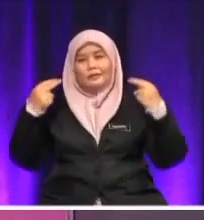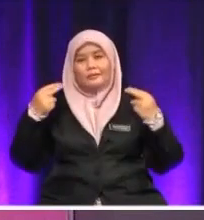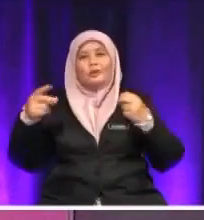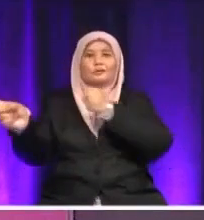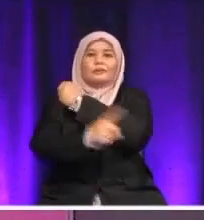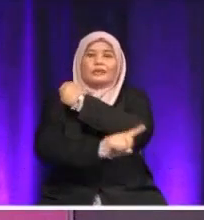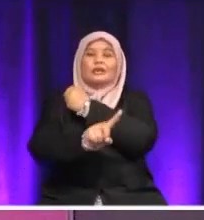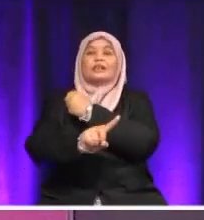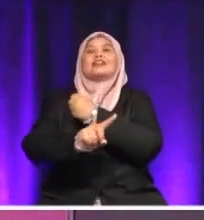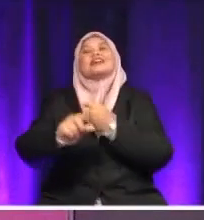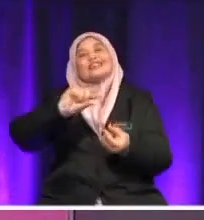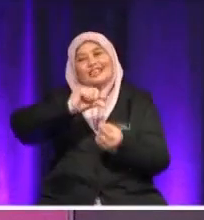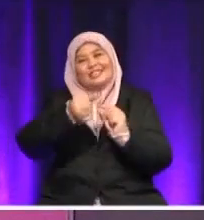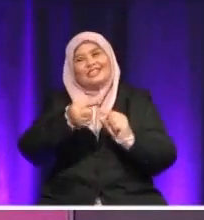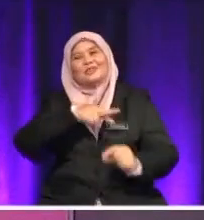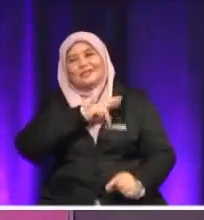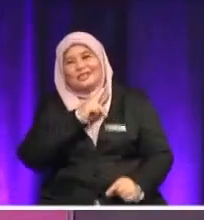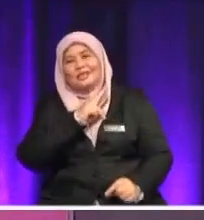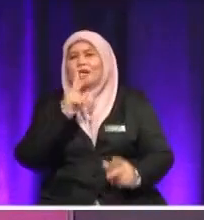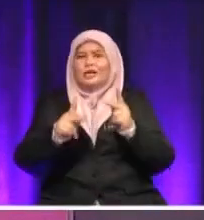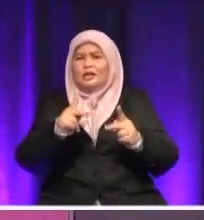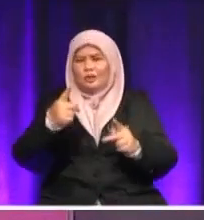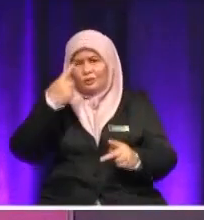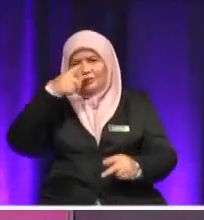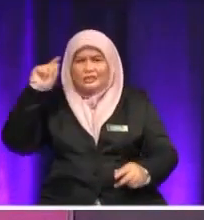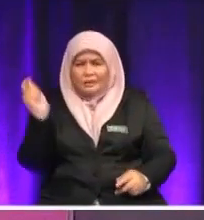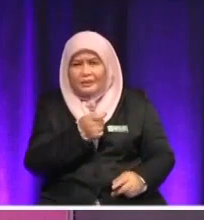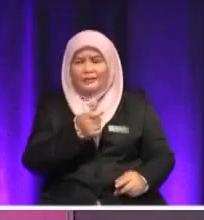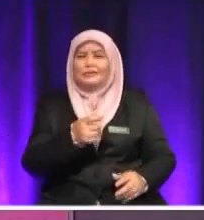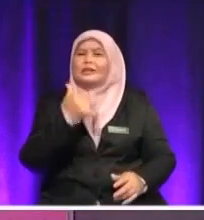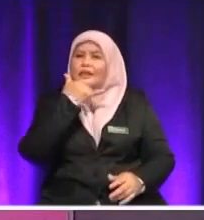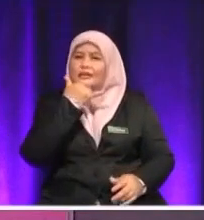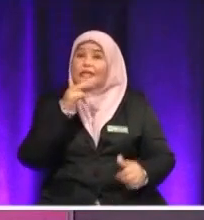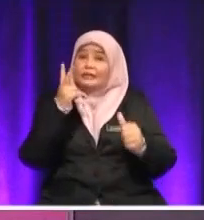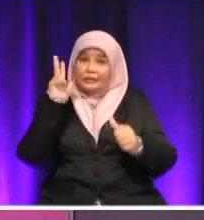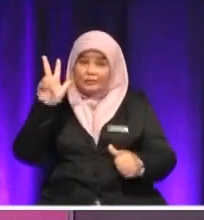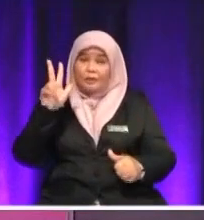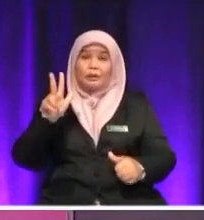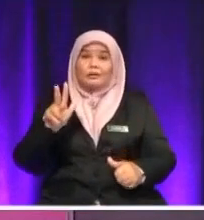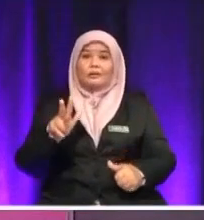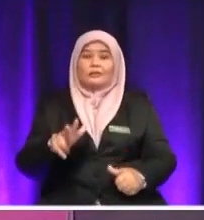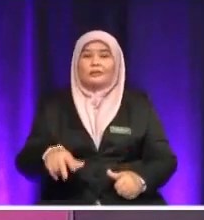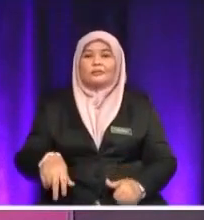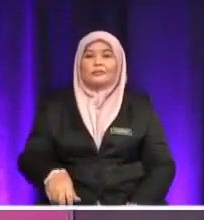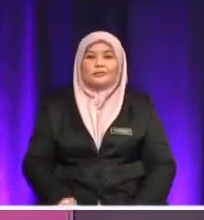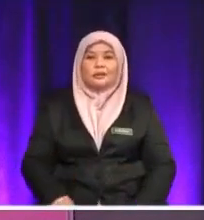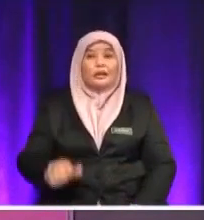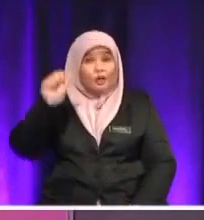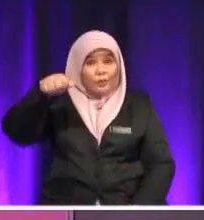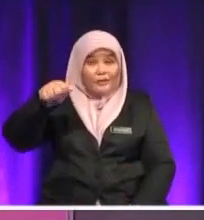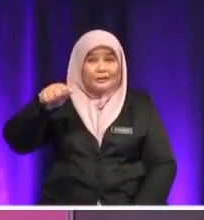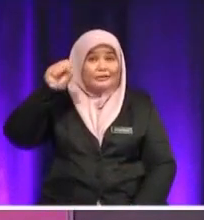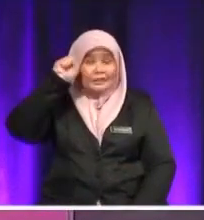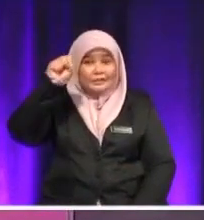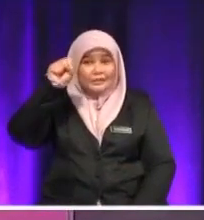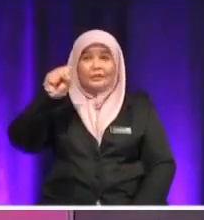diat ialah ganti rugi. Kalau untuk mensabit kesalahan, tiga perkara: pengakuan, kesaksian dan juga